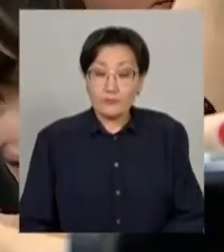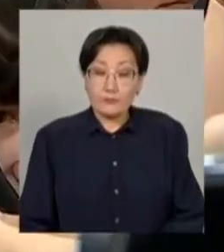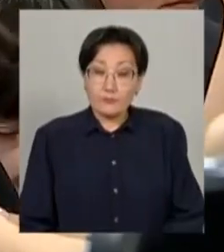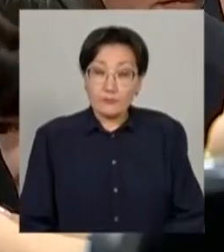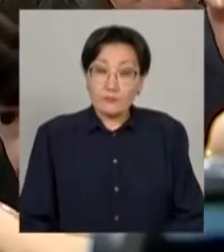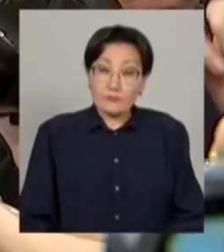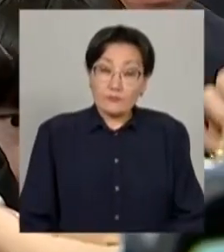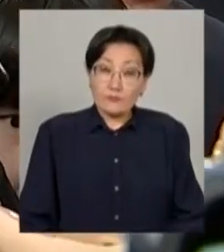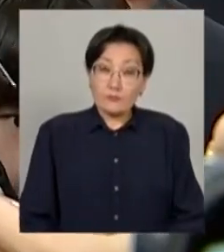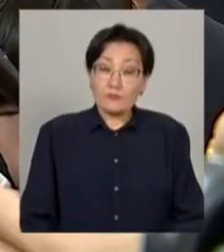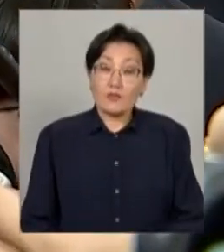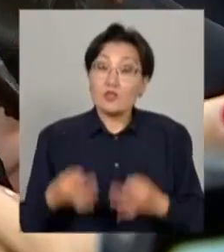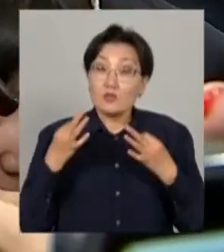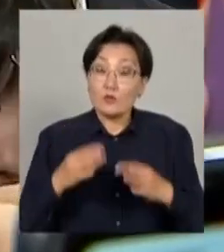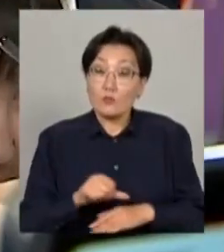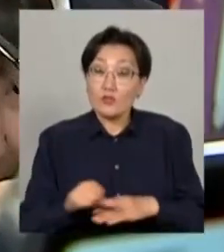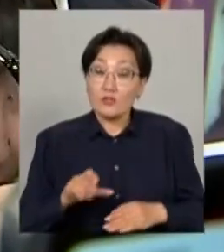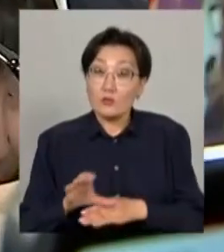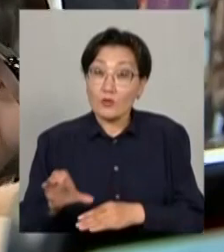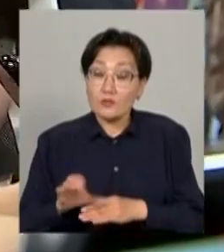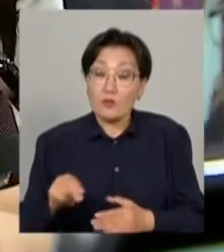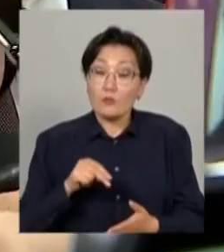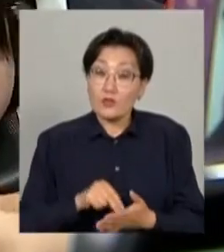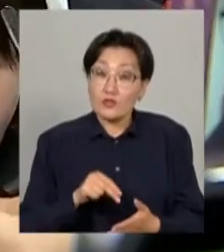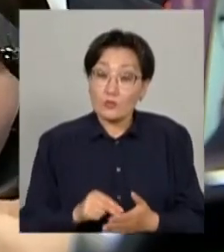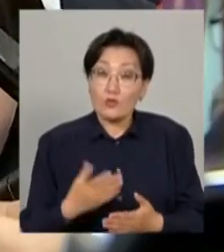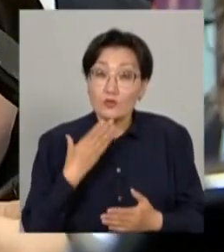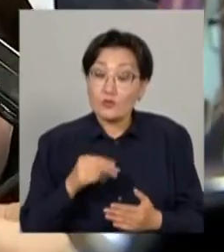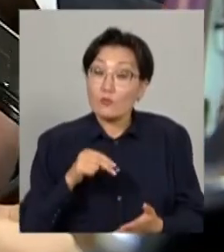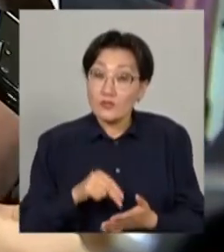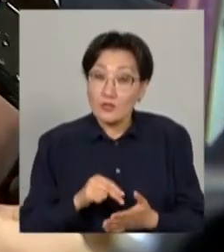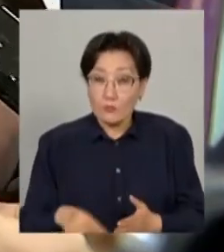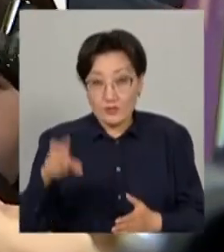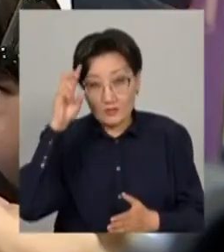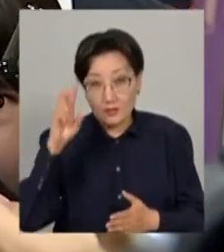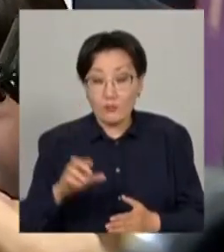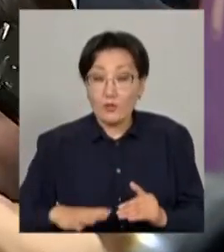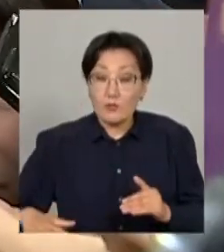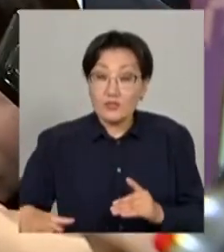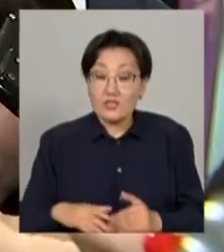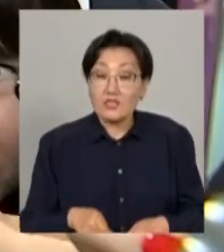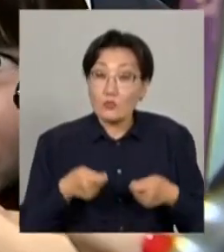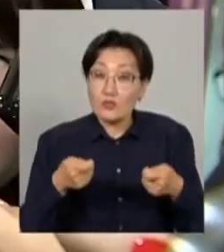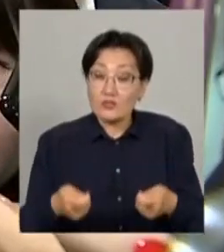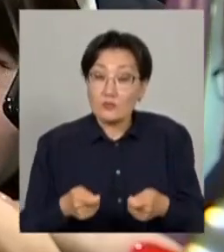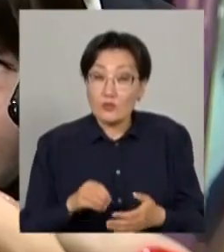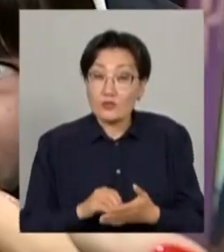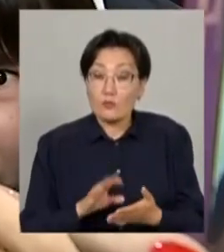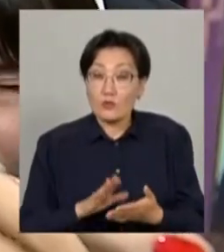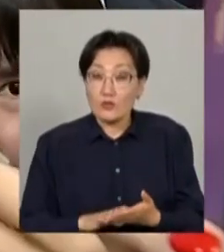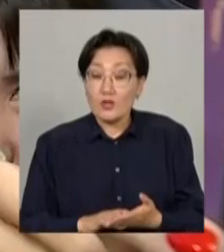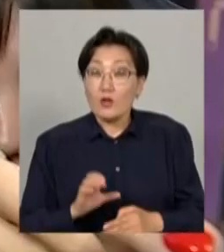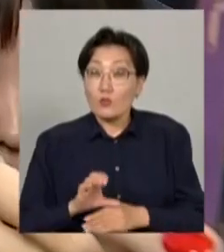любой экспортный продукт. Кез келген экспорттық өнімнің бағасы, өзіндік құны мемлекеттер аумағы арқылы тасымал және белгілі бір